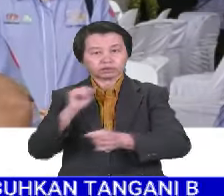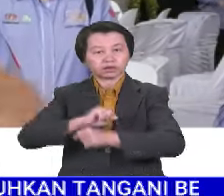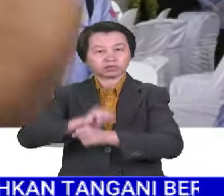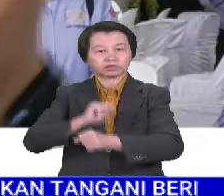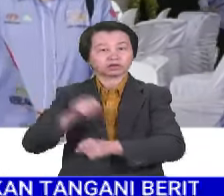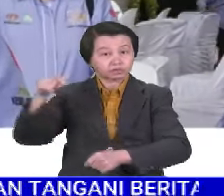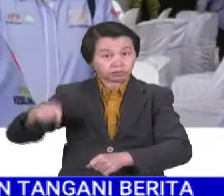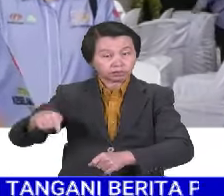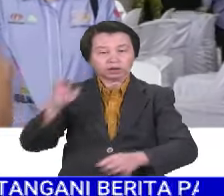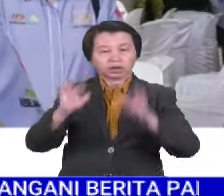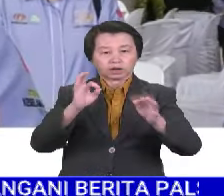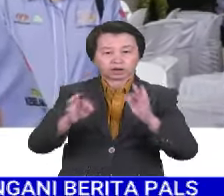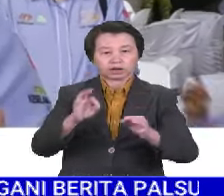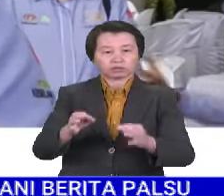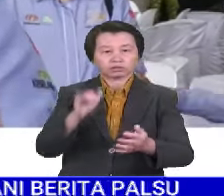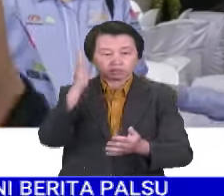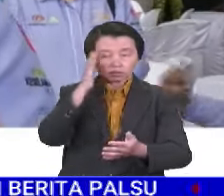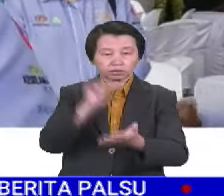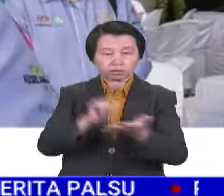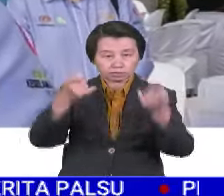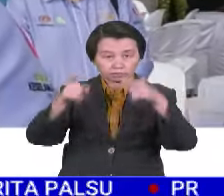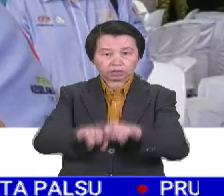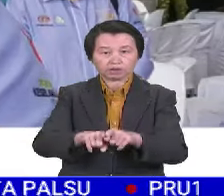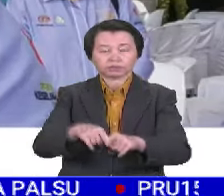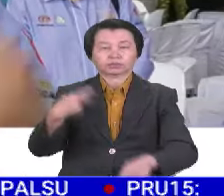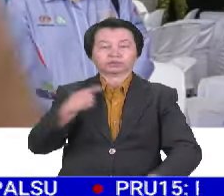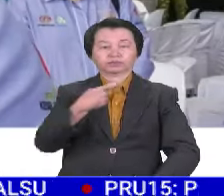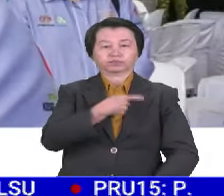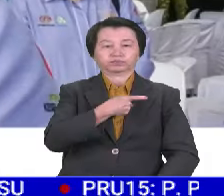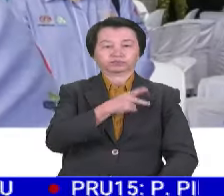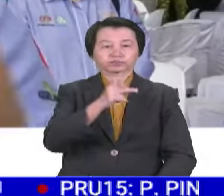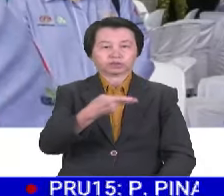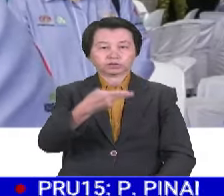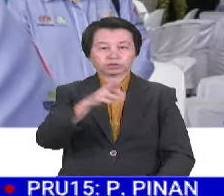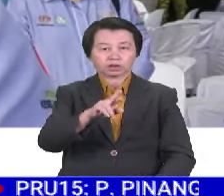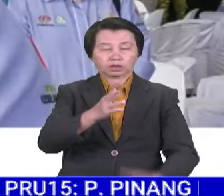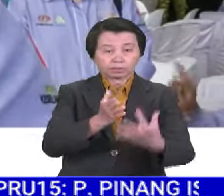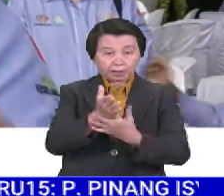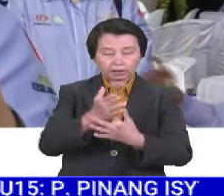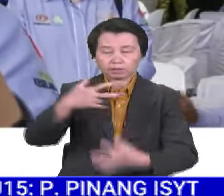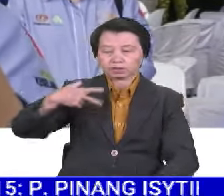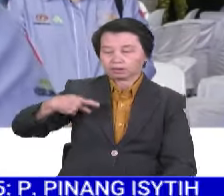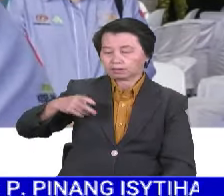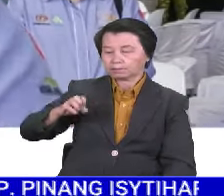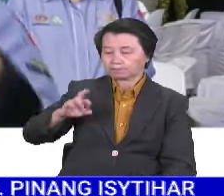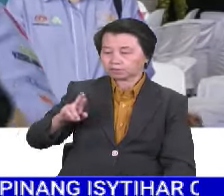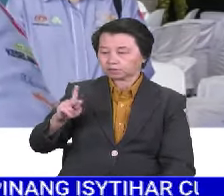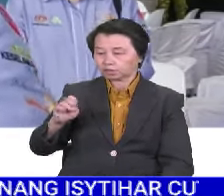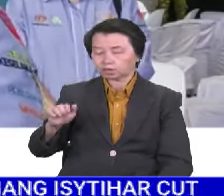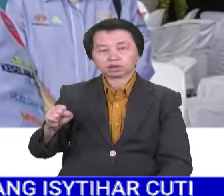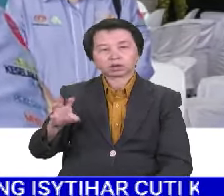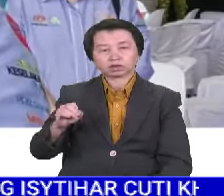sini apabila peradanan itu berlaku, kami Kementerian Sumber Manusia melalui Perkeso akan